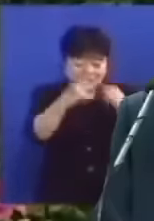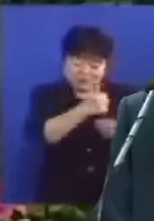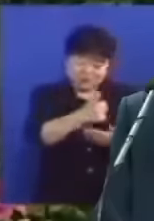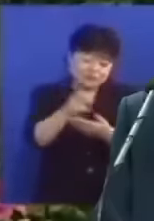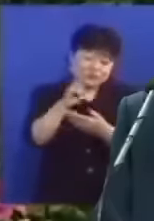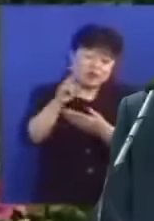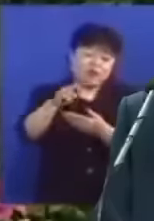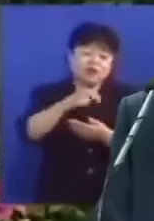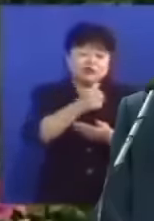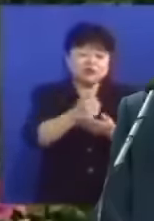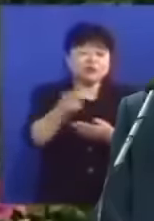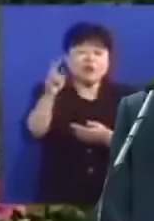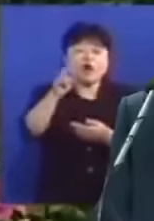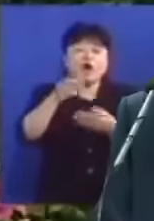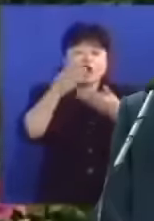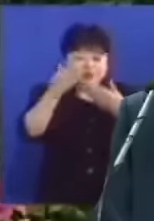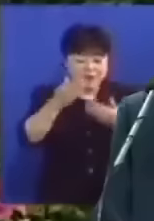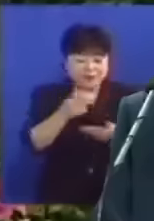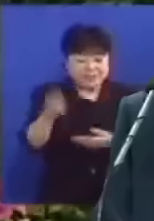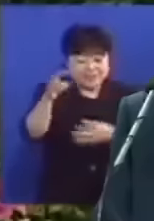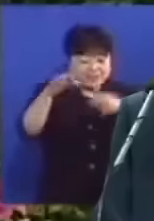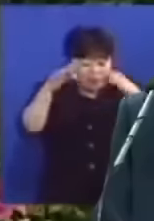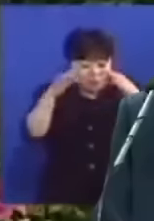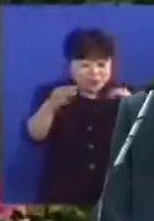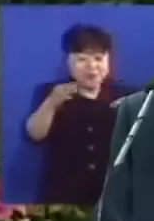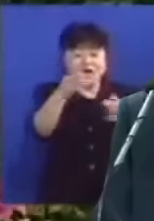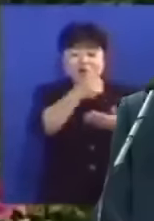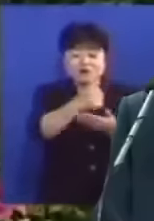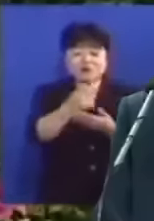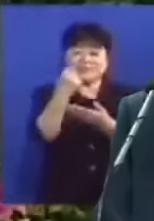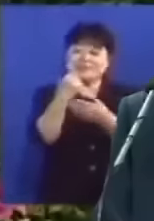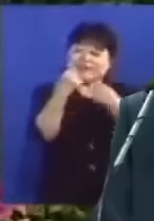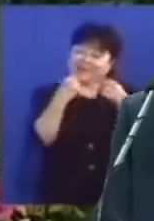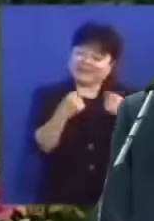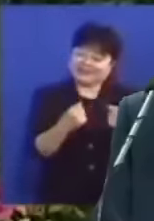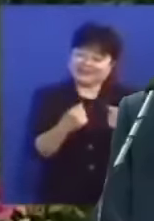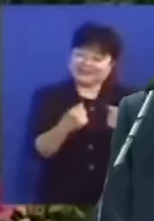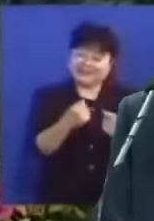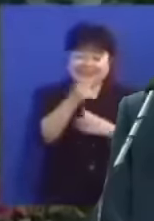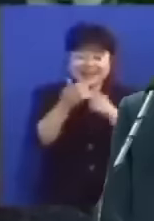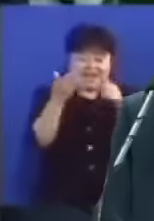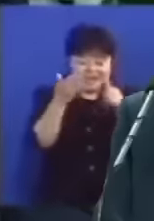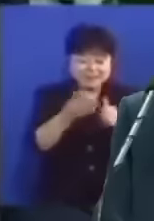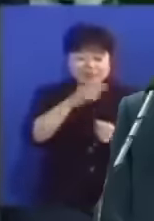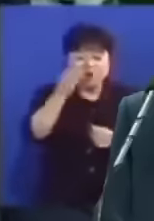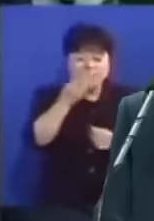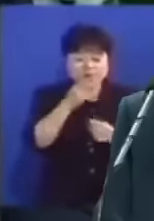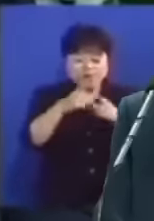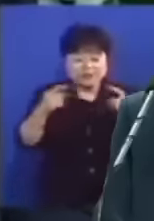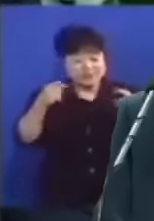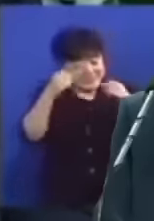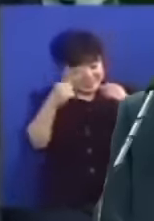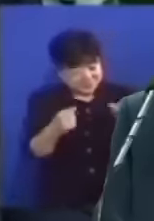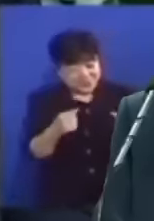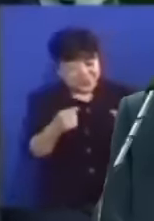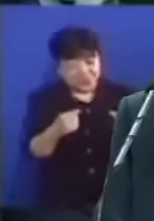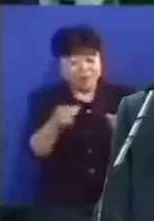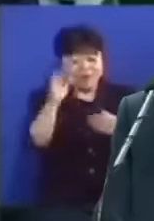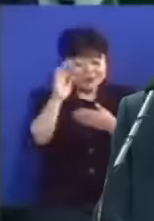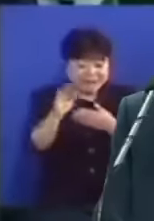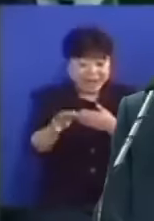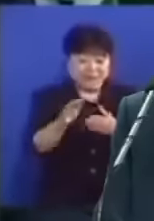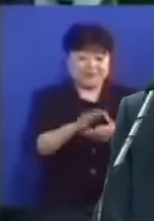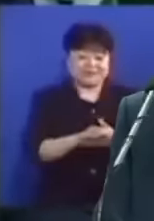주여 주는 거룩한이다. 찬송을 부르면 그 가운데 주님이 임하여 계신 것입니다. 하나님은 그 거룩한 성전에 계시고 그